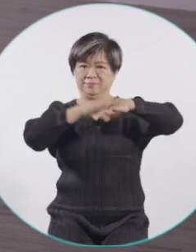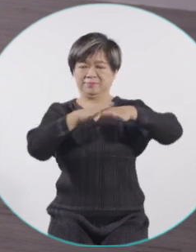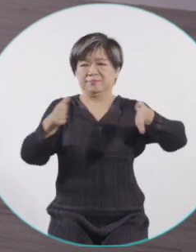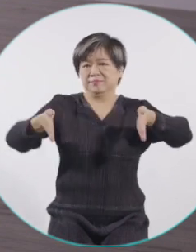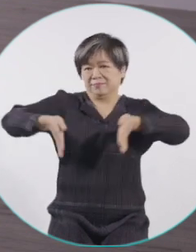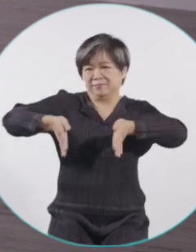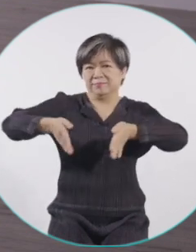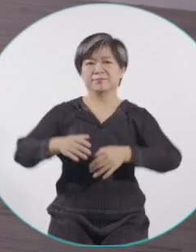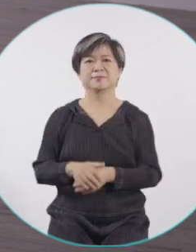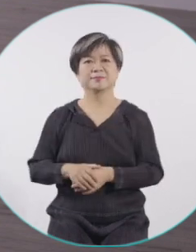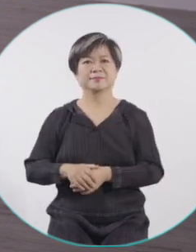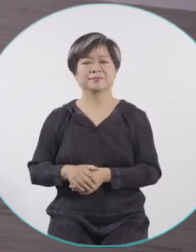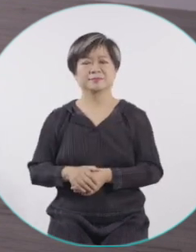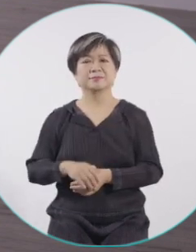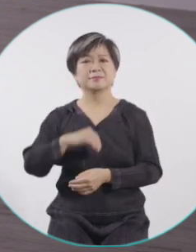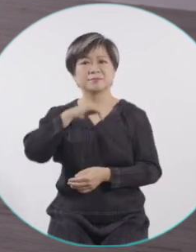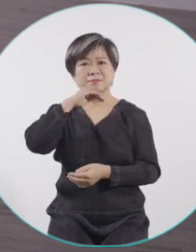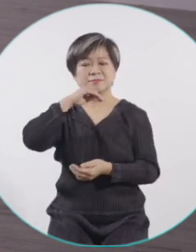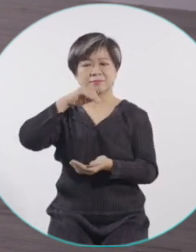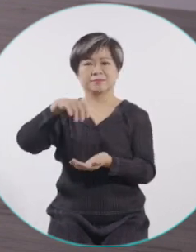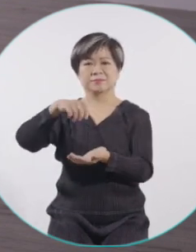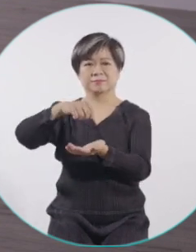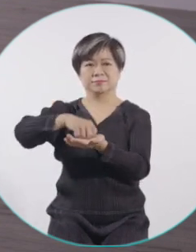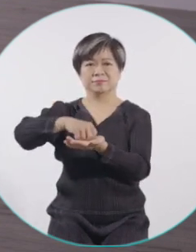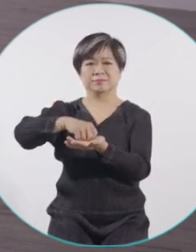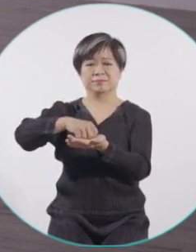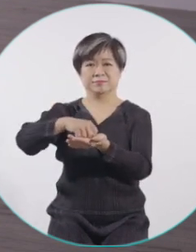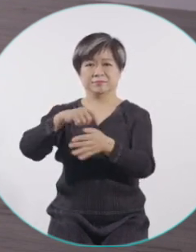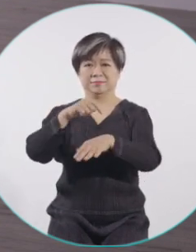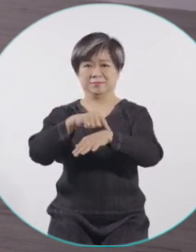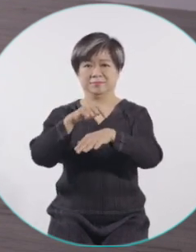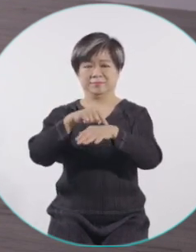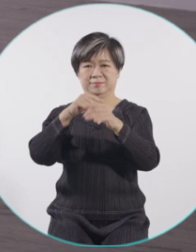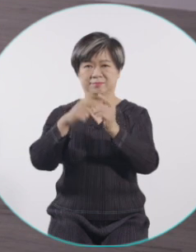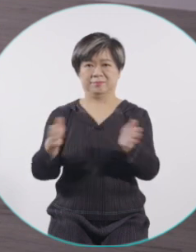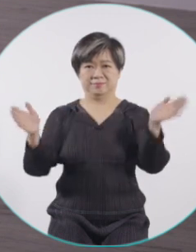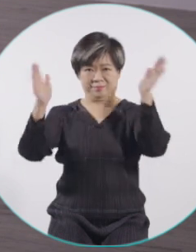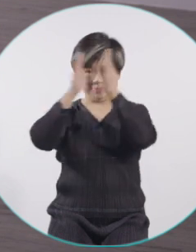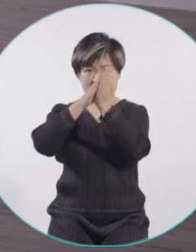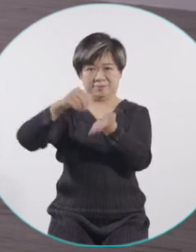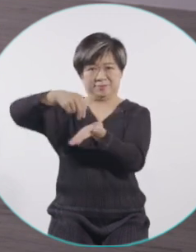后等一下我们会原地跳起来之后，双手放在你的头顶上，同时把你的双脚打开。